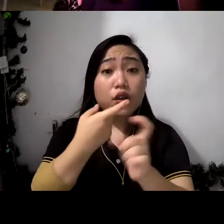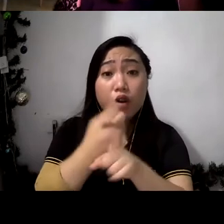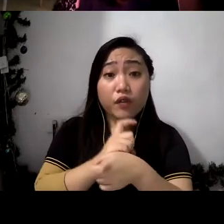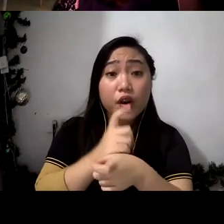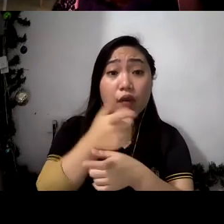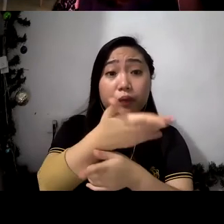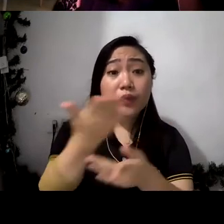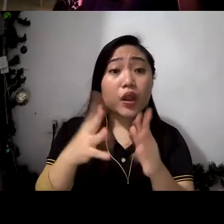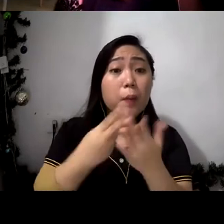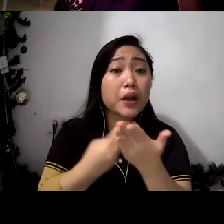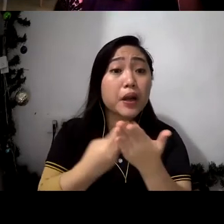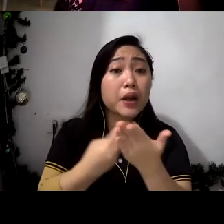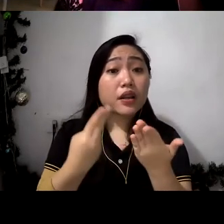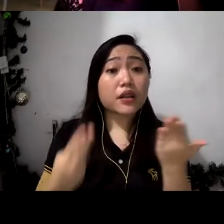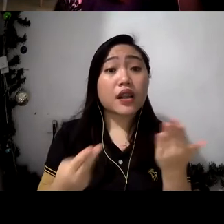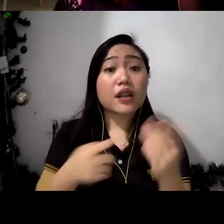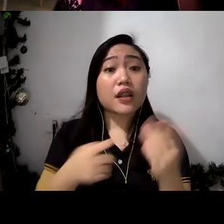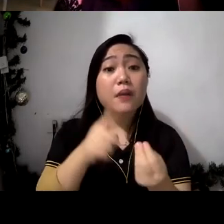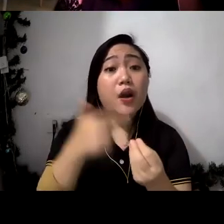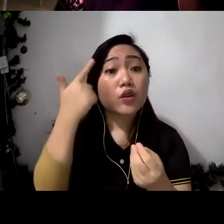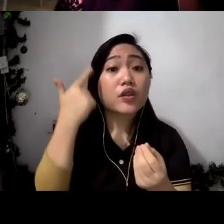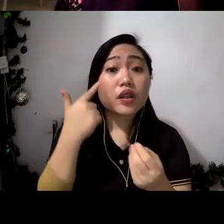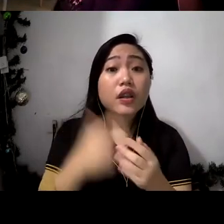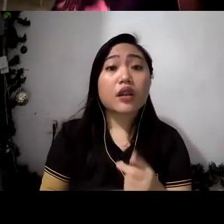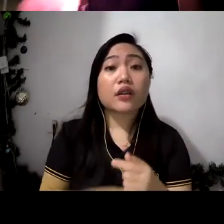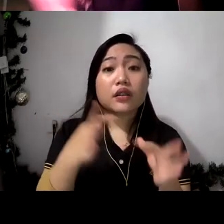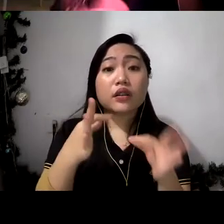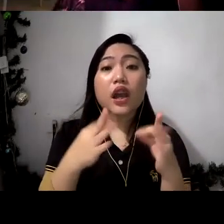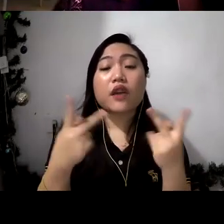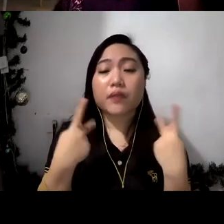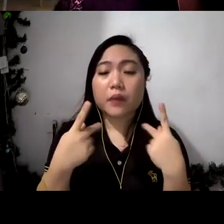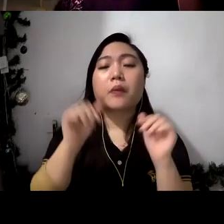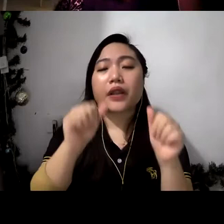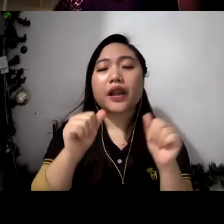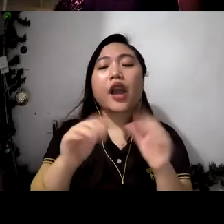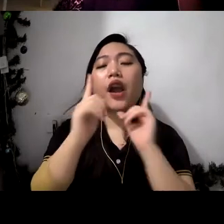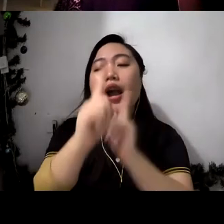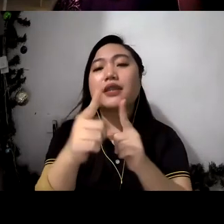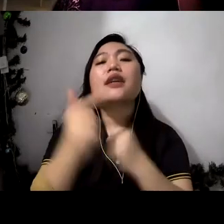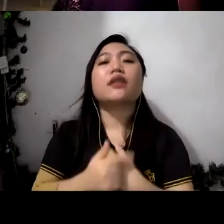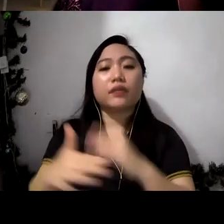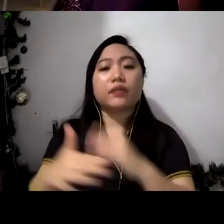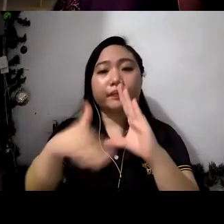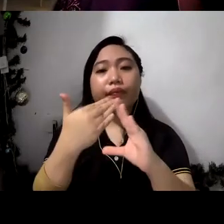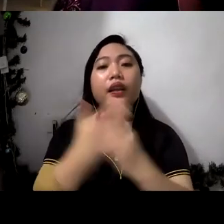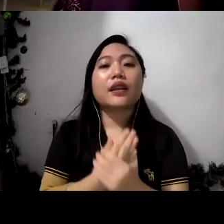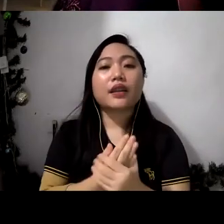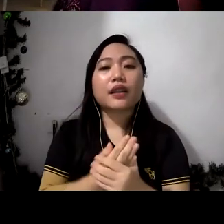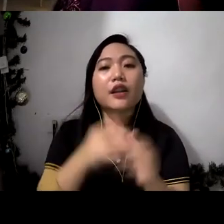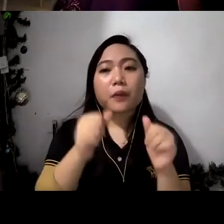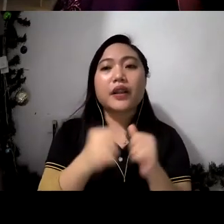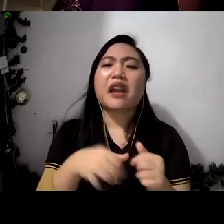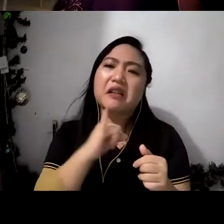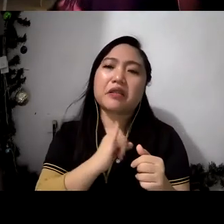sa inyong library? So kung meron po kayo, pakisagot nyo lang po sa ating chat box, yes, no, or I do not